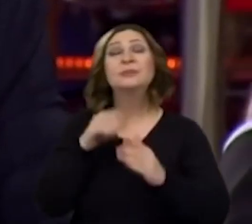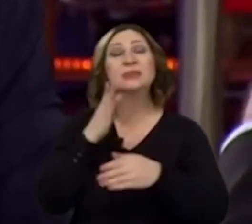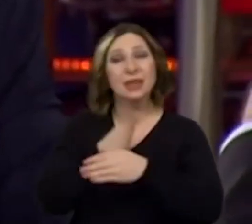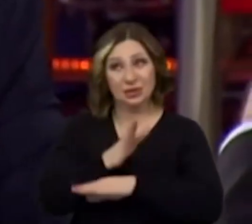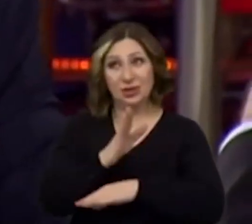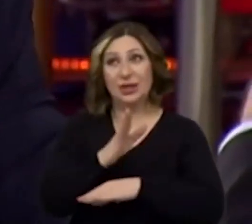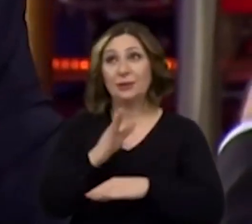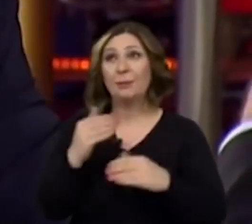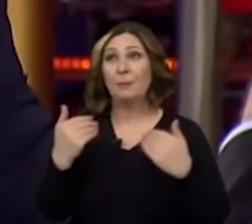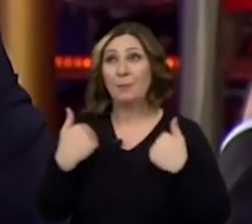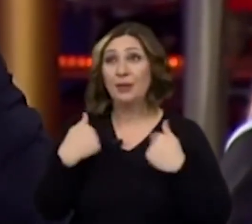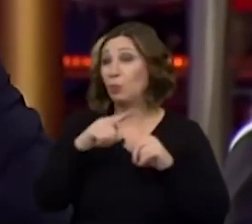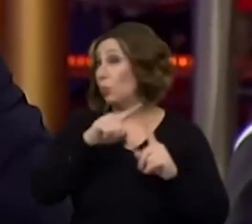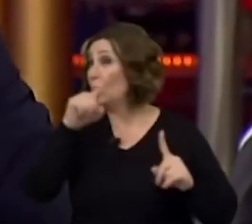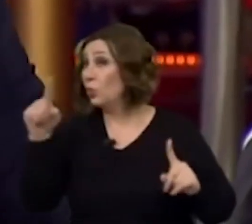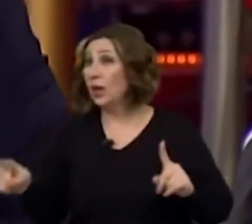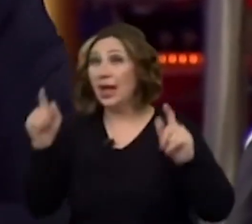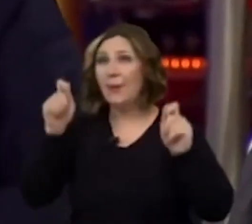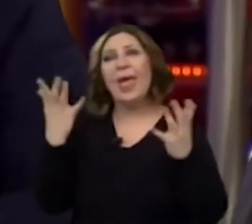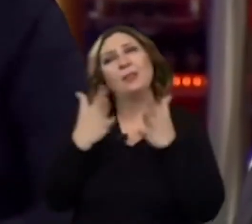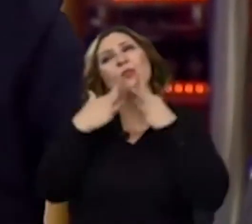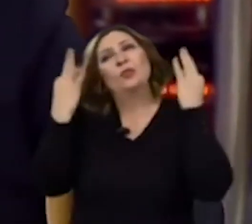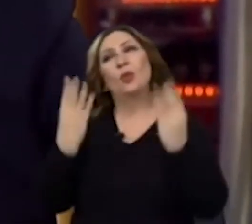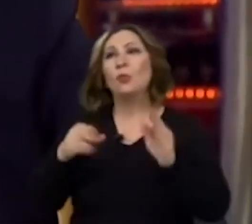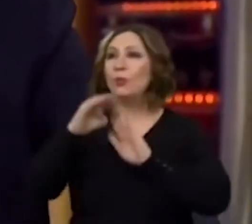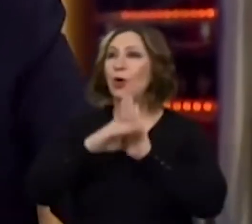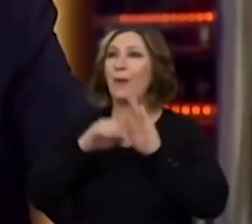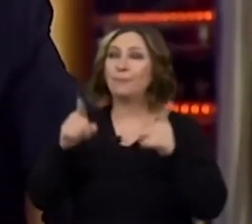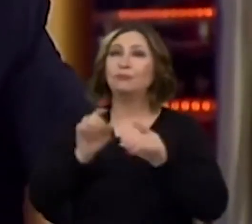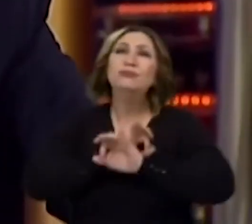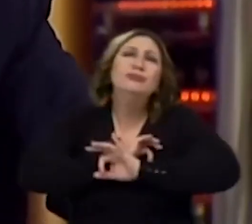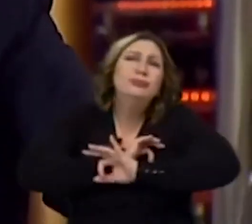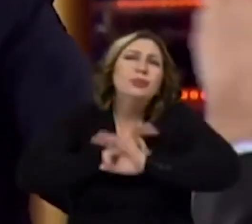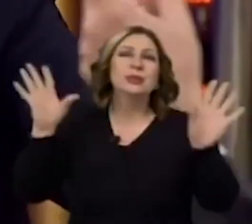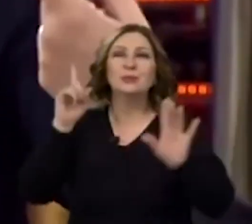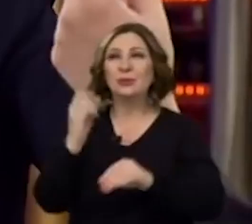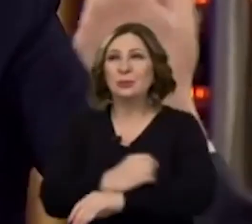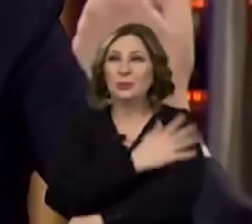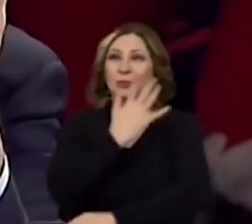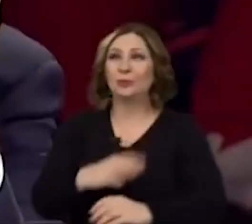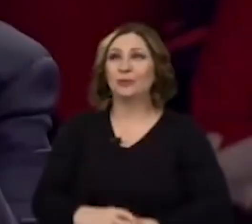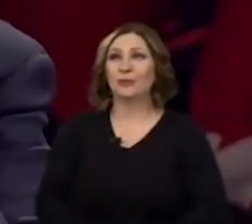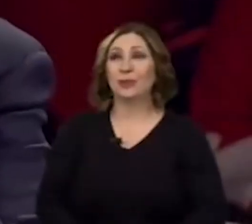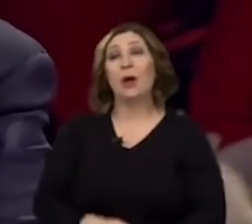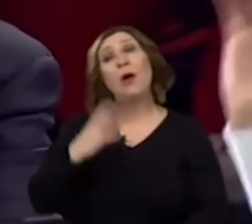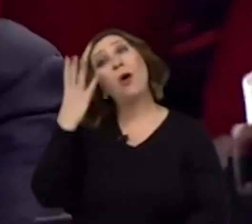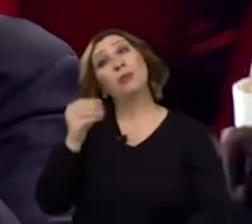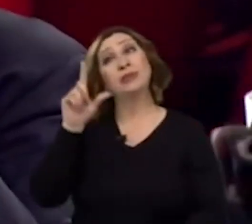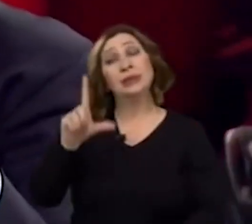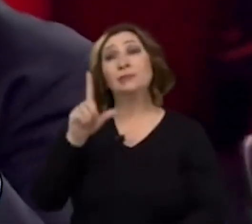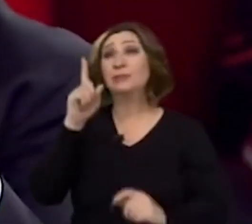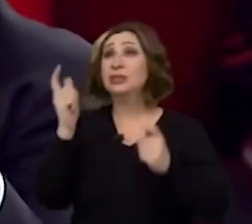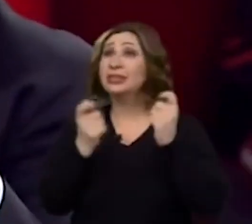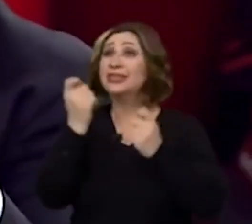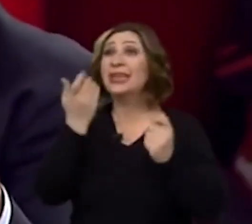gerçekten böyle benim bugüne kadar yaptıklarım için en mutlu olduğum programdır. Müthiş, müthiş bir duygu. Galiba herhalde şu doğru olması lazım. Hani